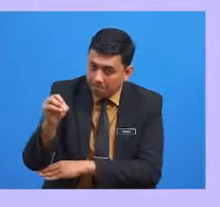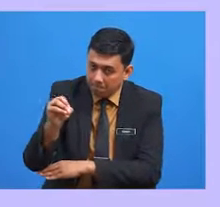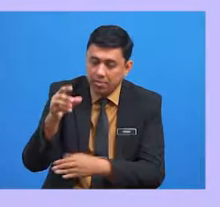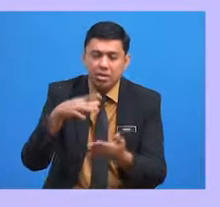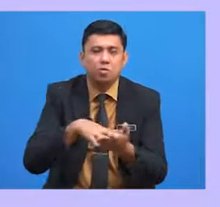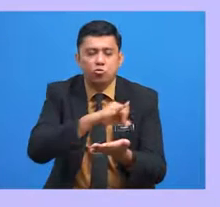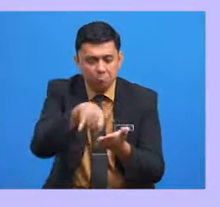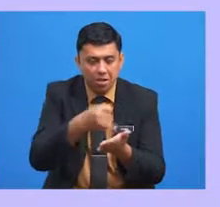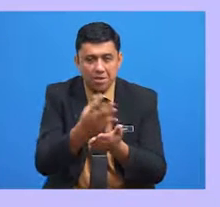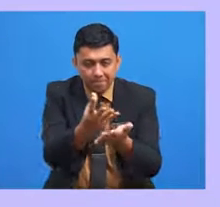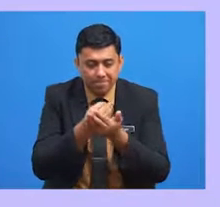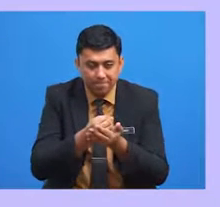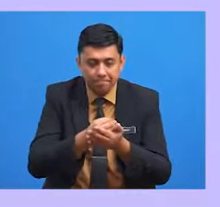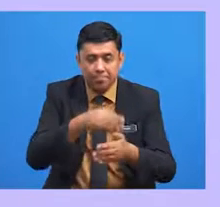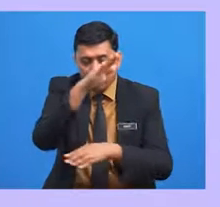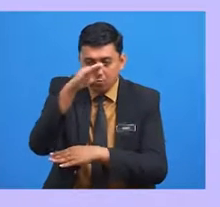yang diminta akan turun